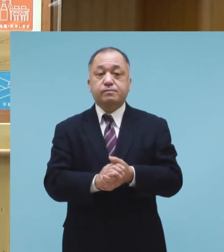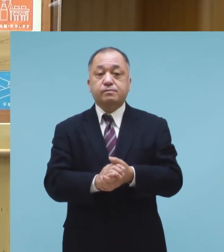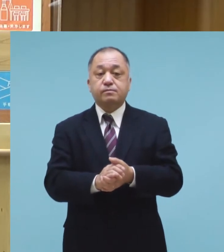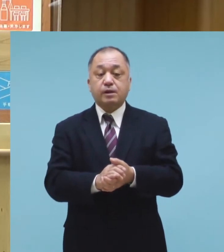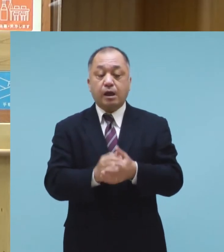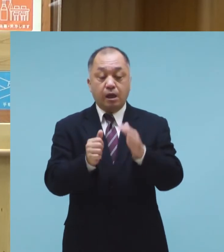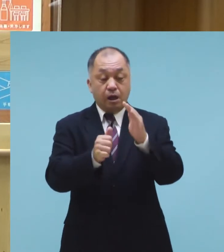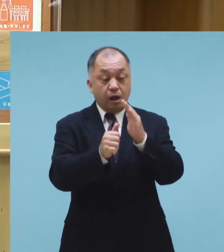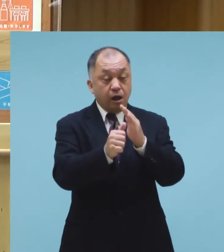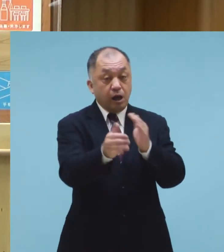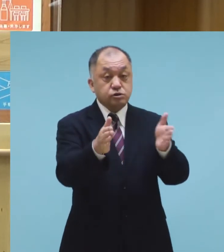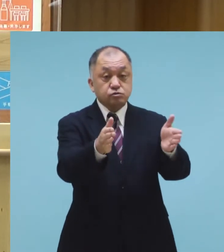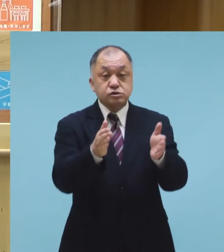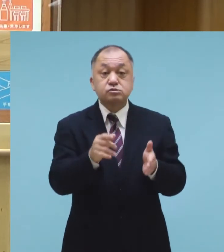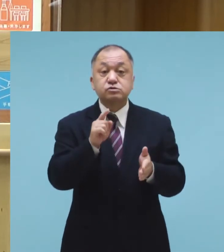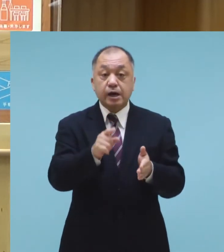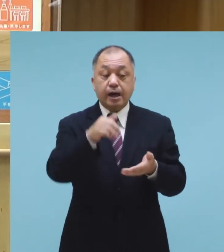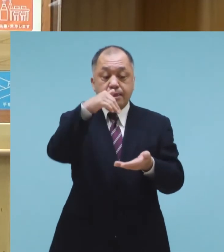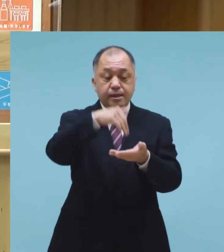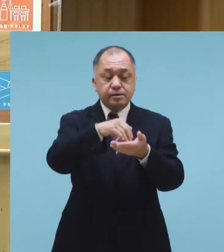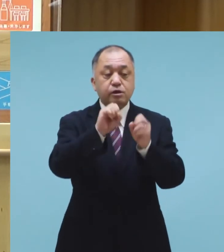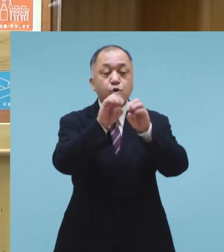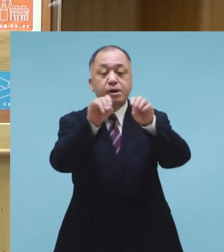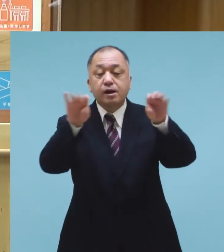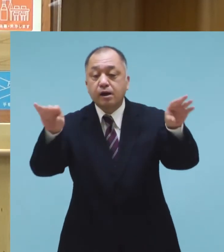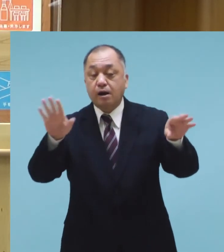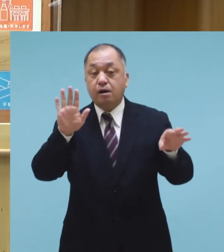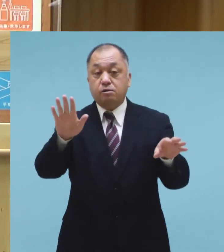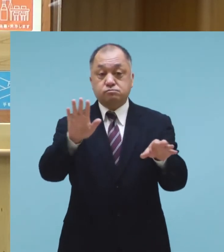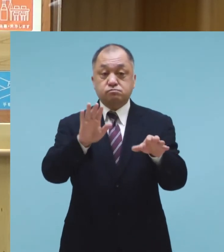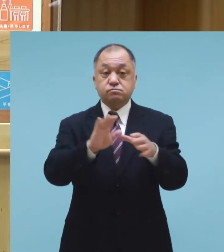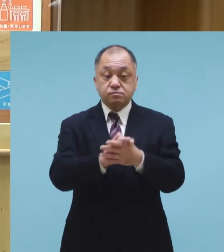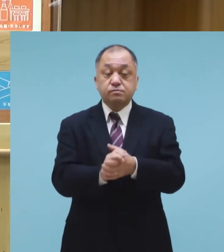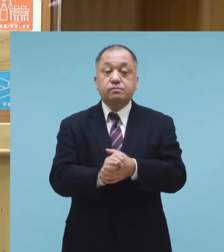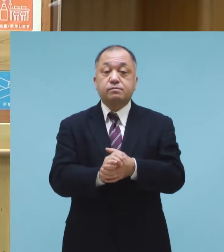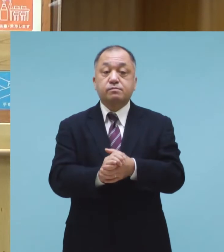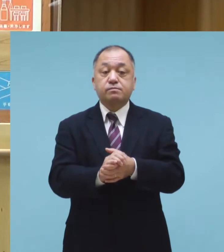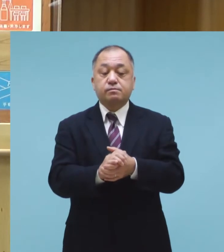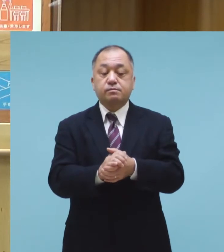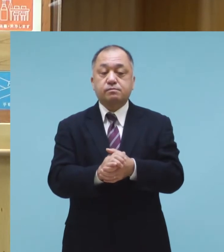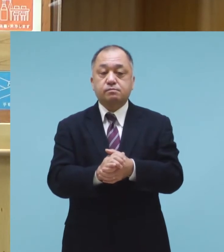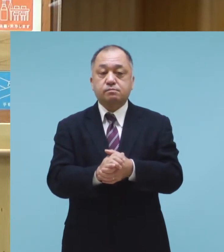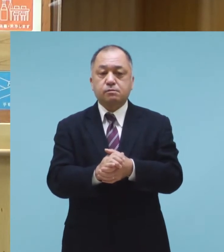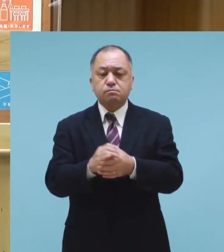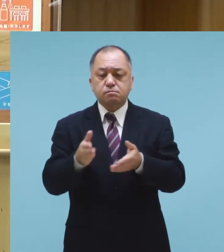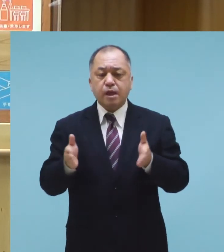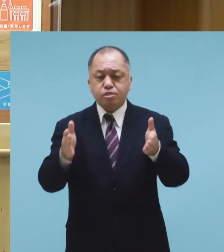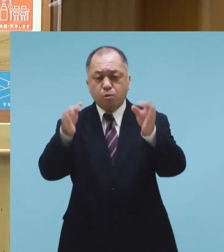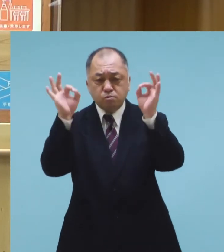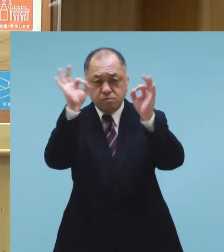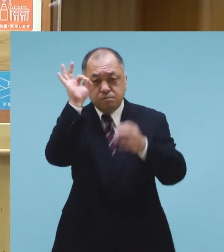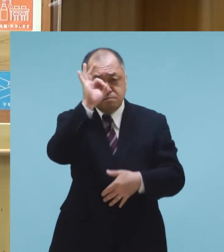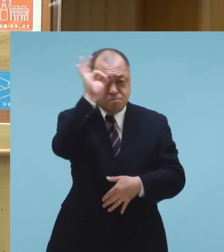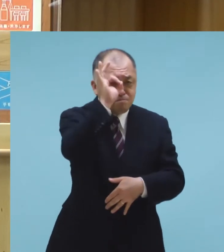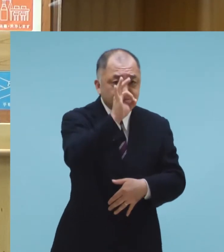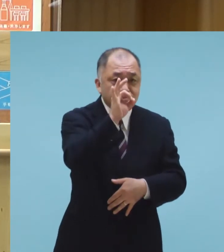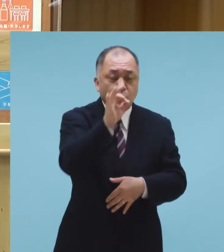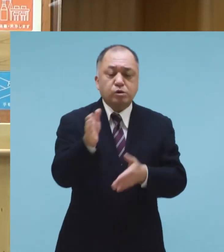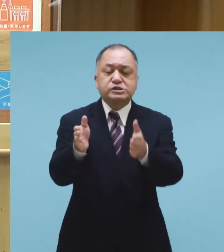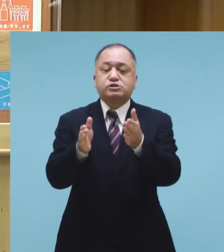もそも外出の自粛が徹底して呼びかけられてますから、そして沿道での応援の自粛が呼びかけられてます